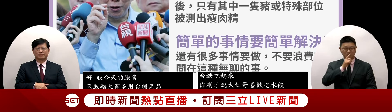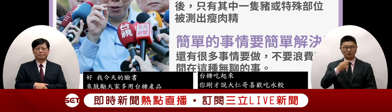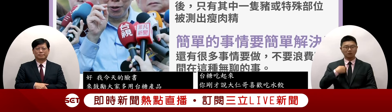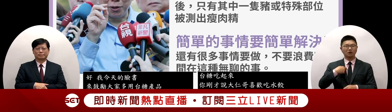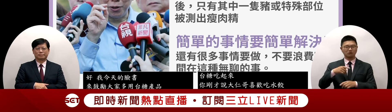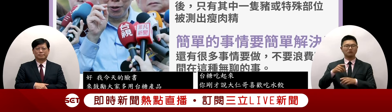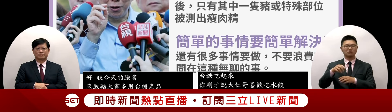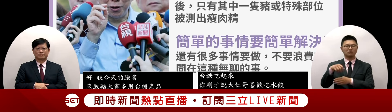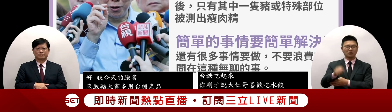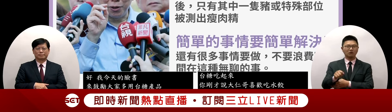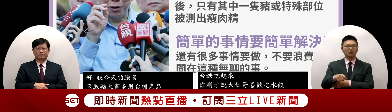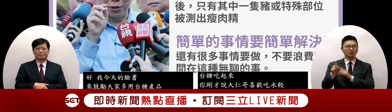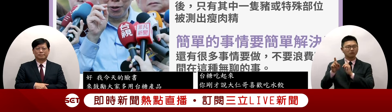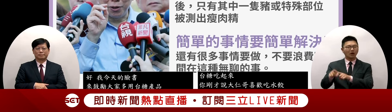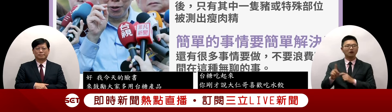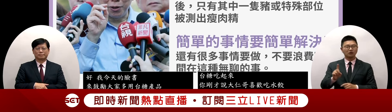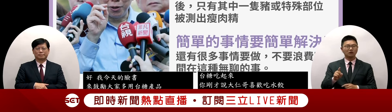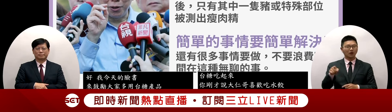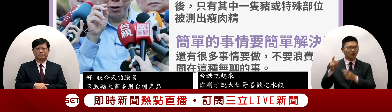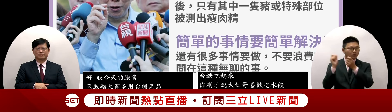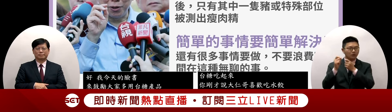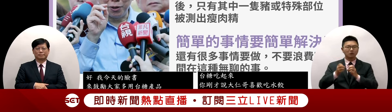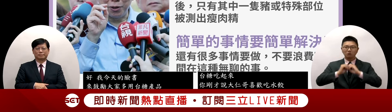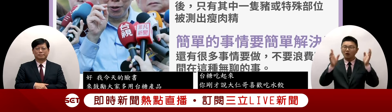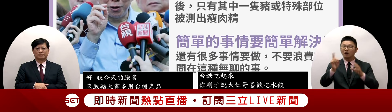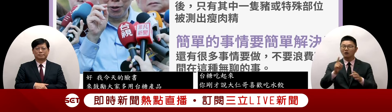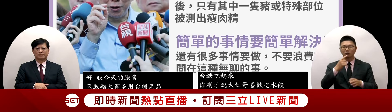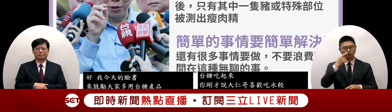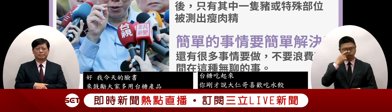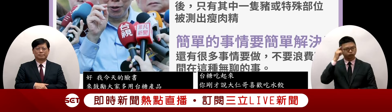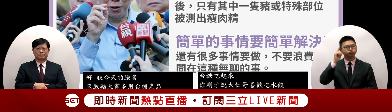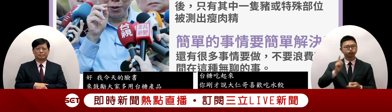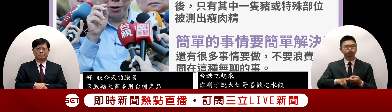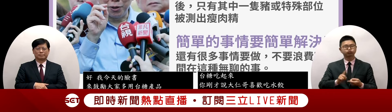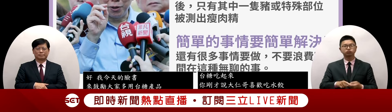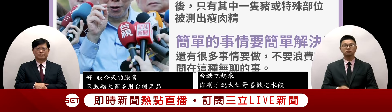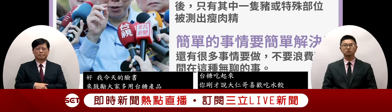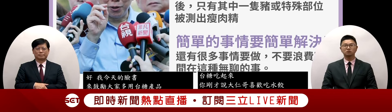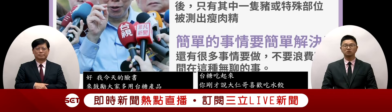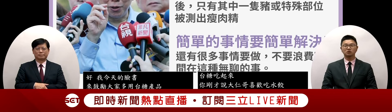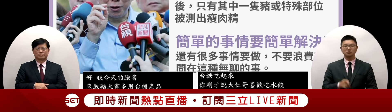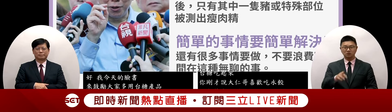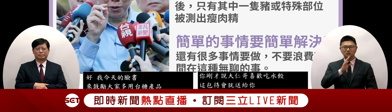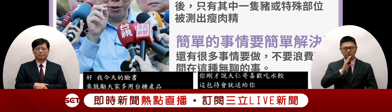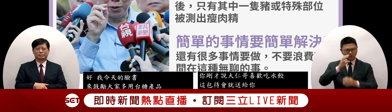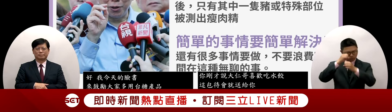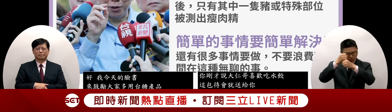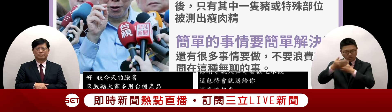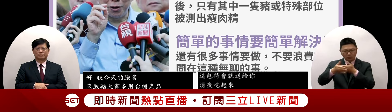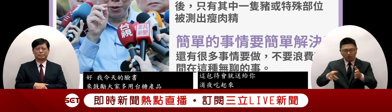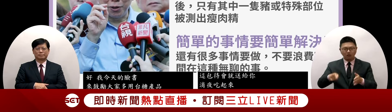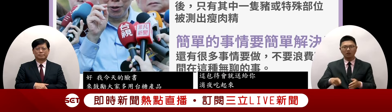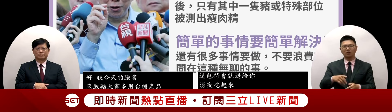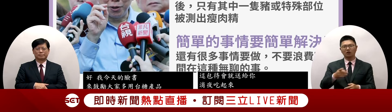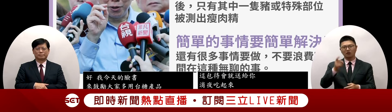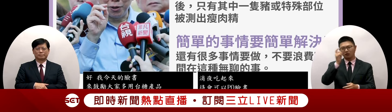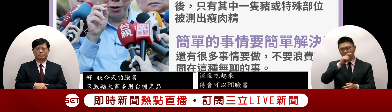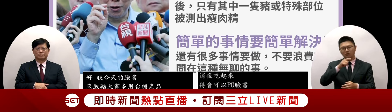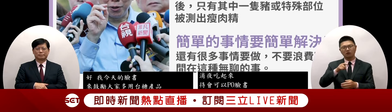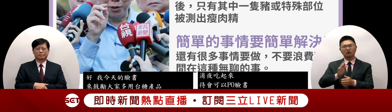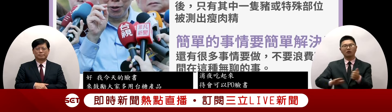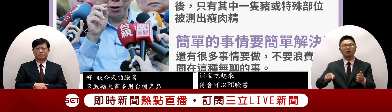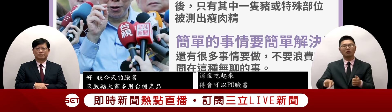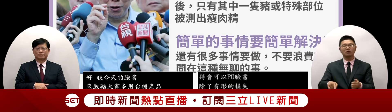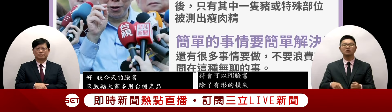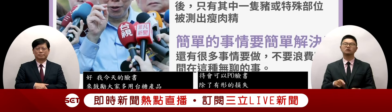这几天说的话我是同意的。他说这就是实验室污染嘛，这简单的